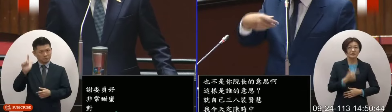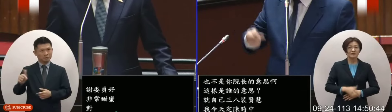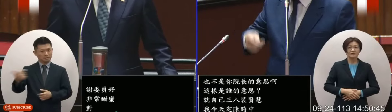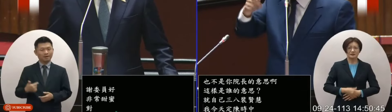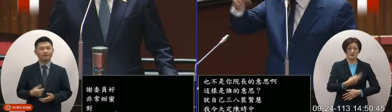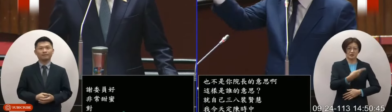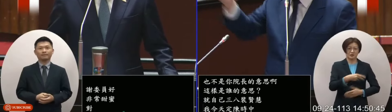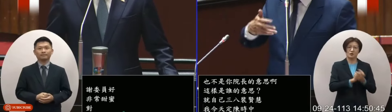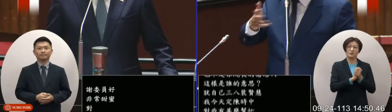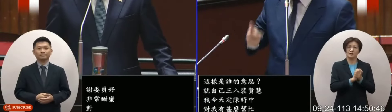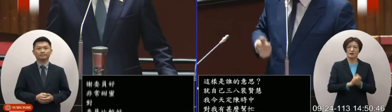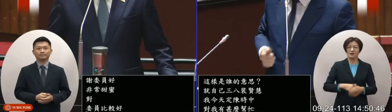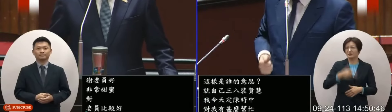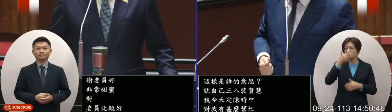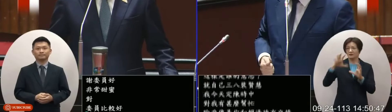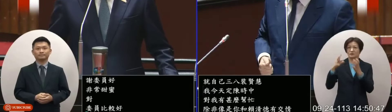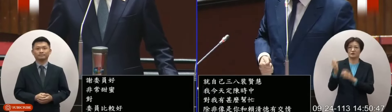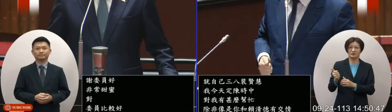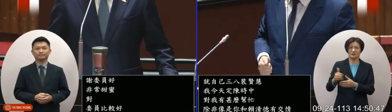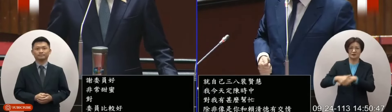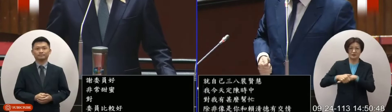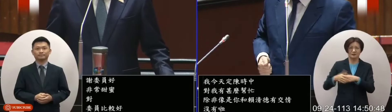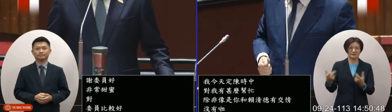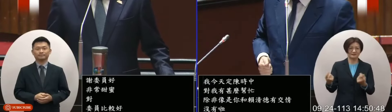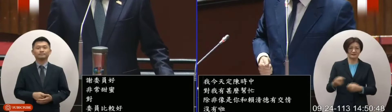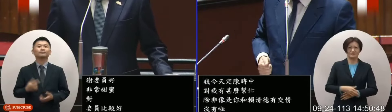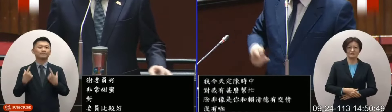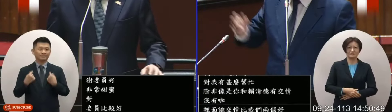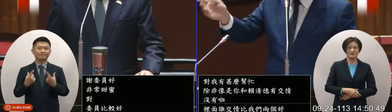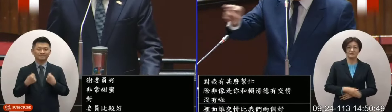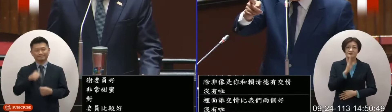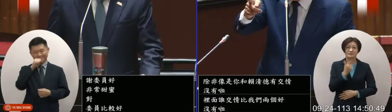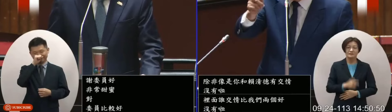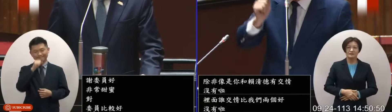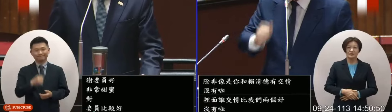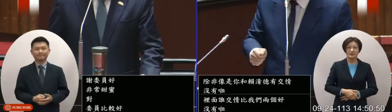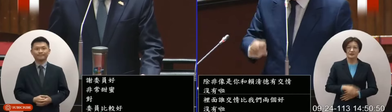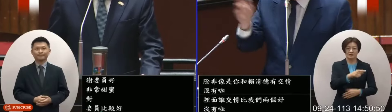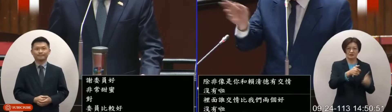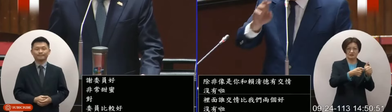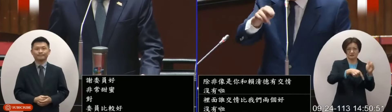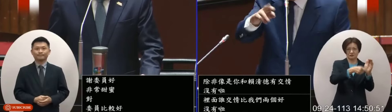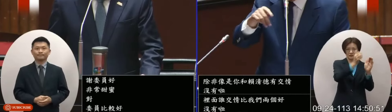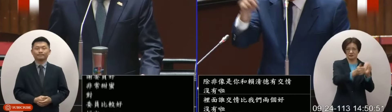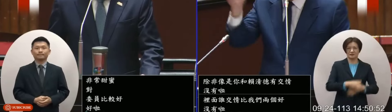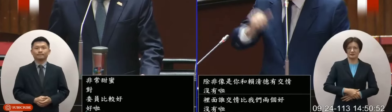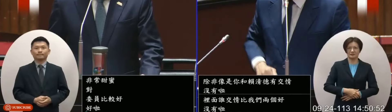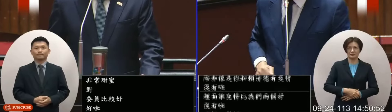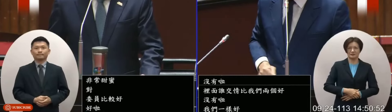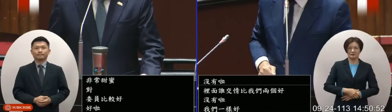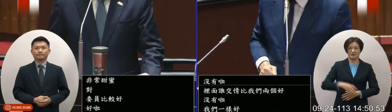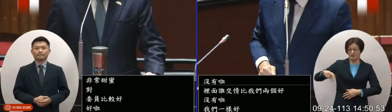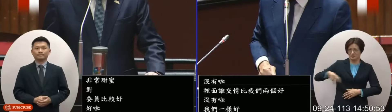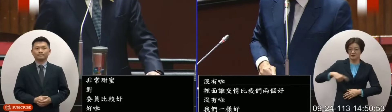咱两个变好，咱两个看大清德变好啦。 哦，好啦， 除了恁副院长以外，可能无人比咱两个含